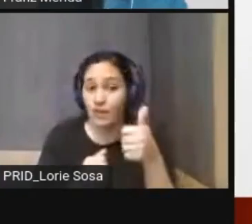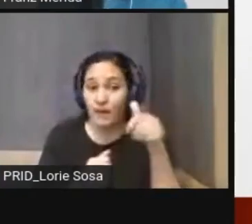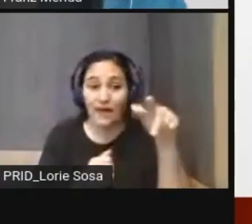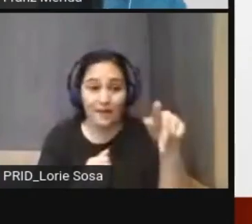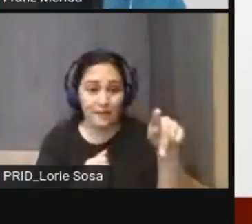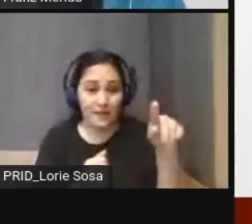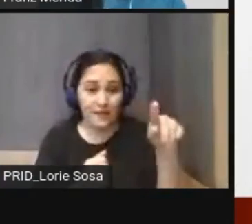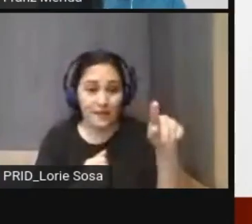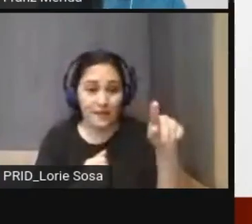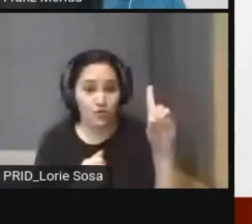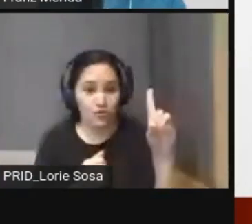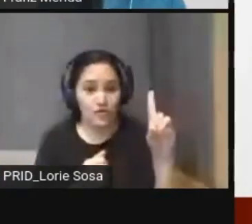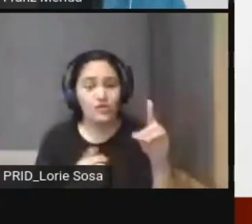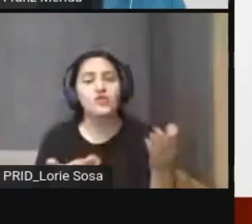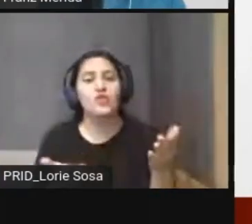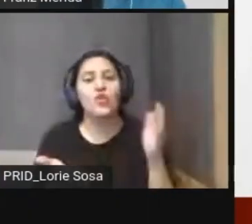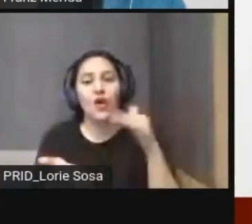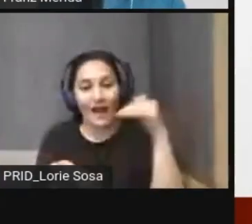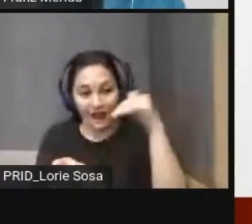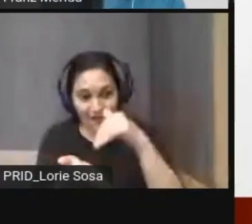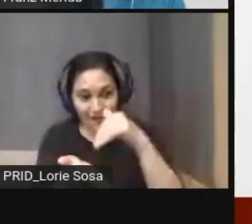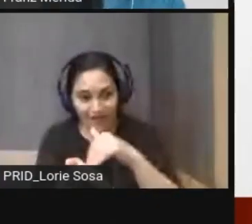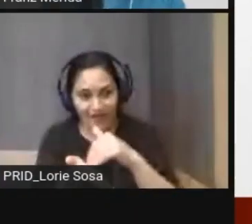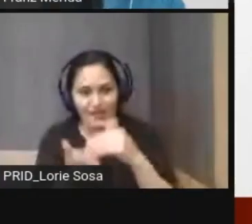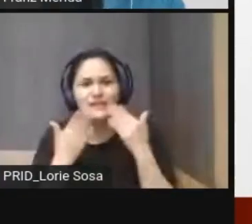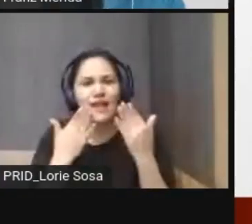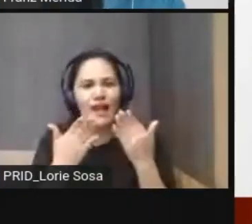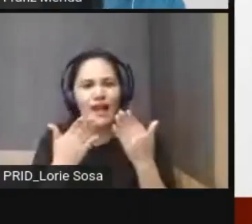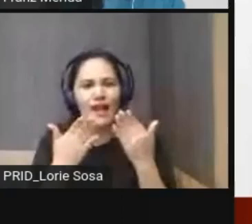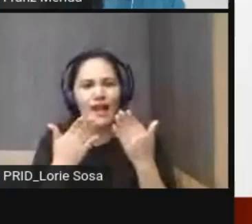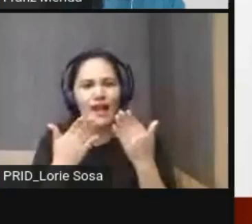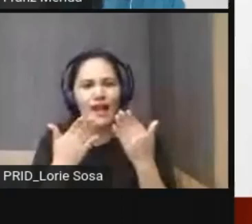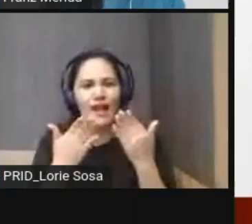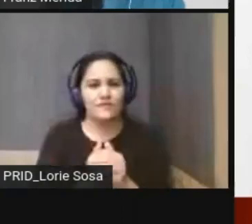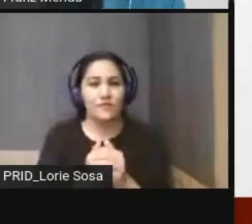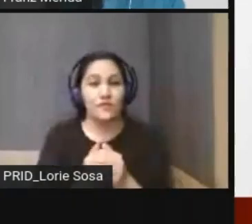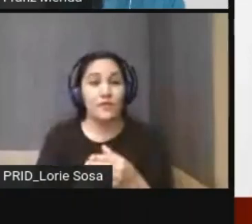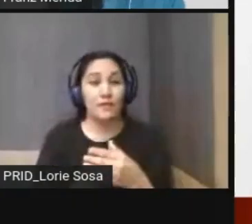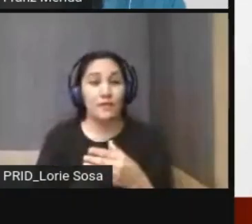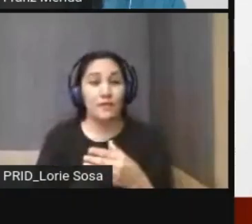salamat po sa pagkakataon na ito na makapagsalita at